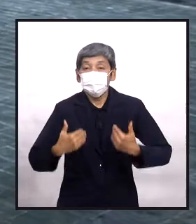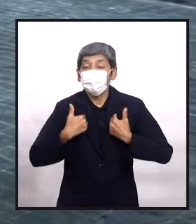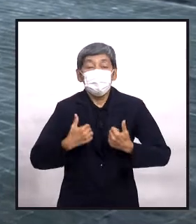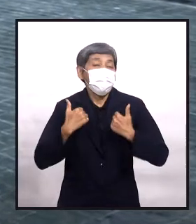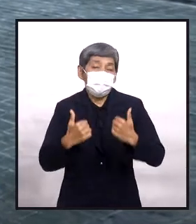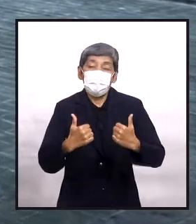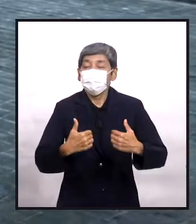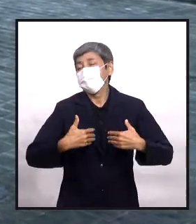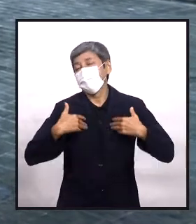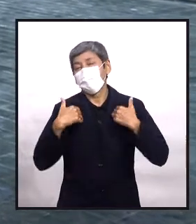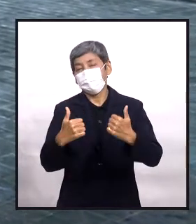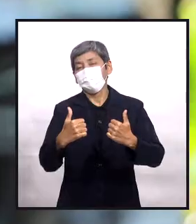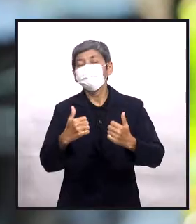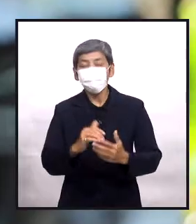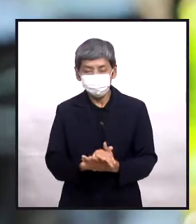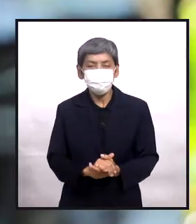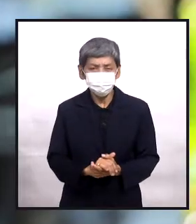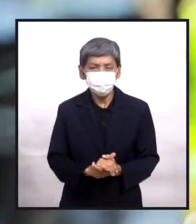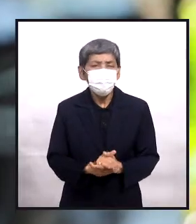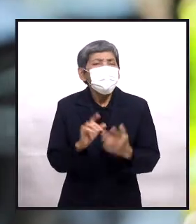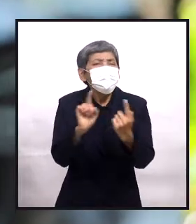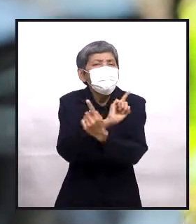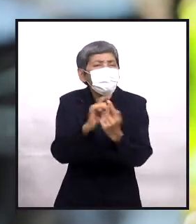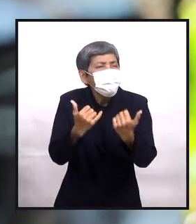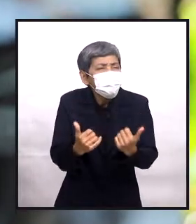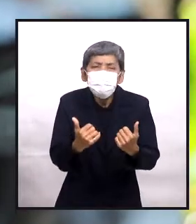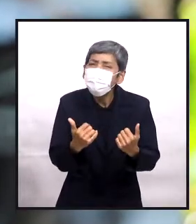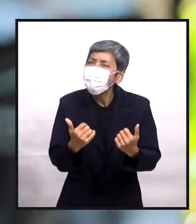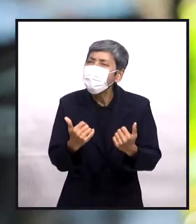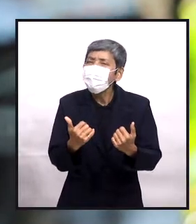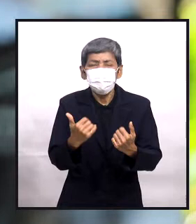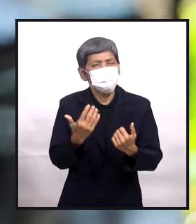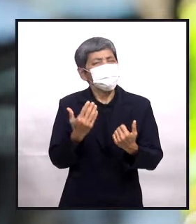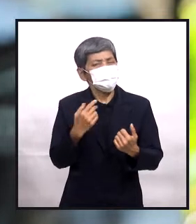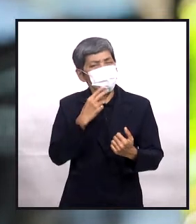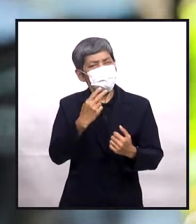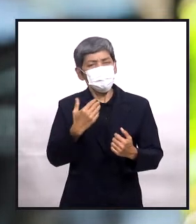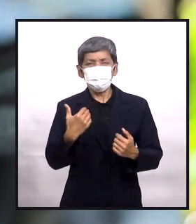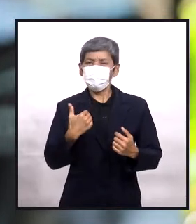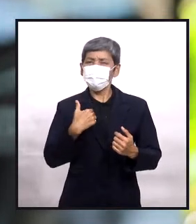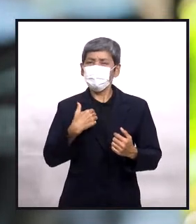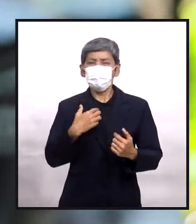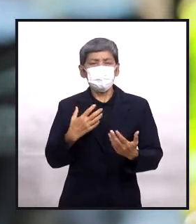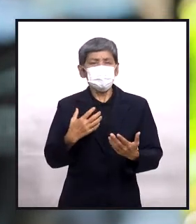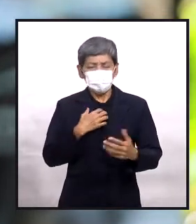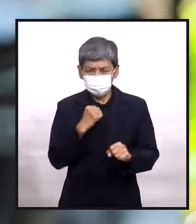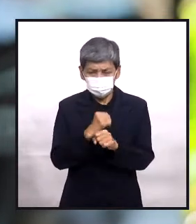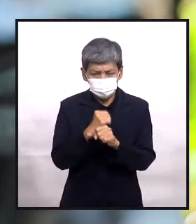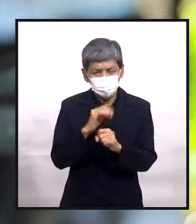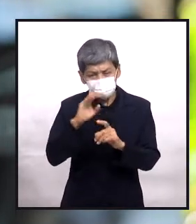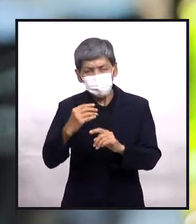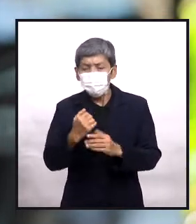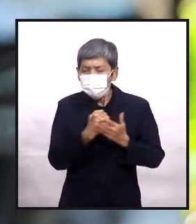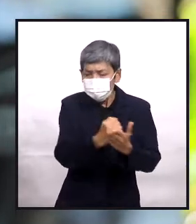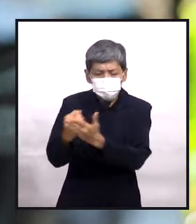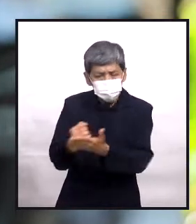ตคุณอยู่ได้แบบอย่างดีมาก ๆเหมือนประมาณว่าสังคมตอนนี้ก็ให้ความร่วมมือหรือว่าในการที่จะเชิงของการทำธุรกิจ